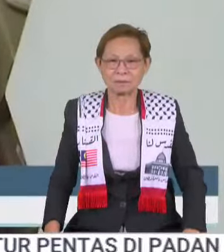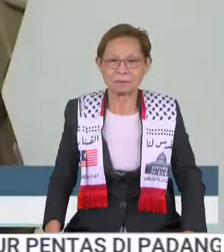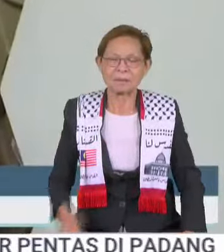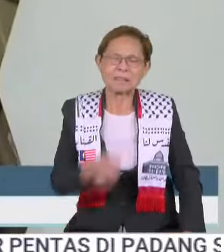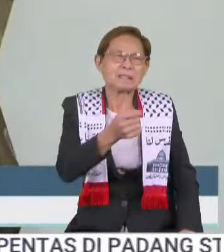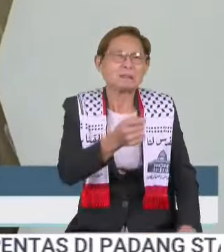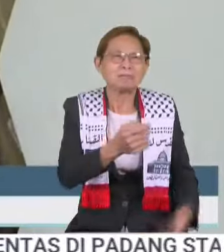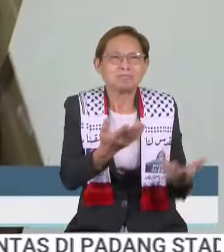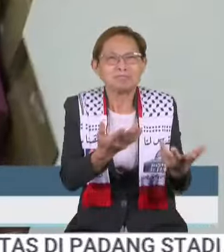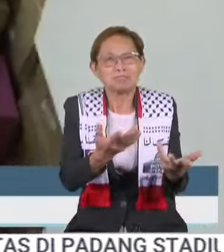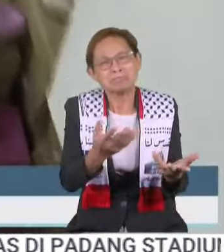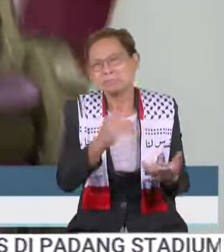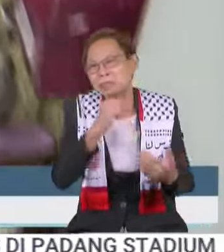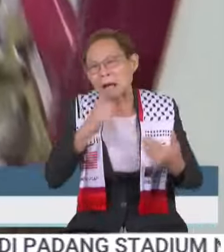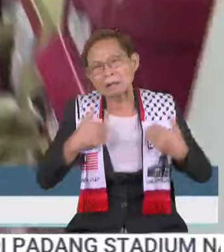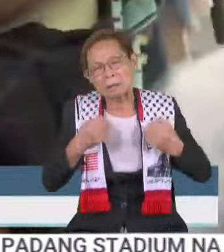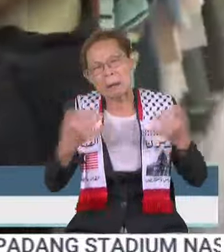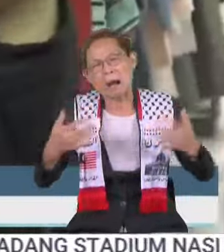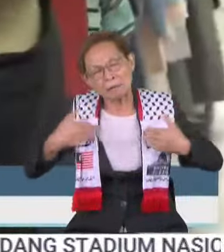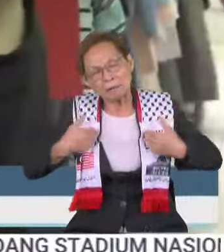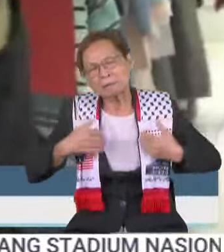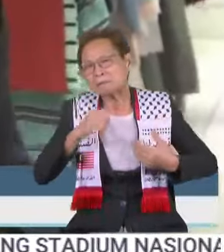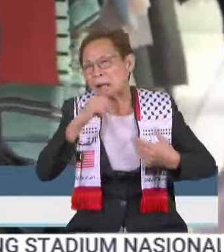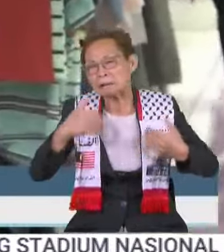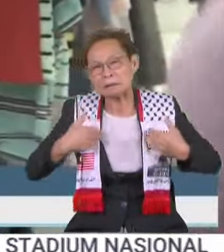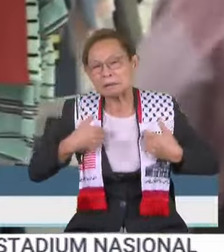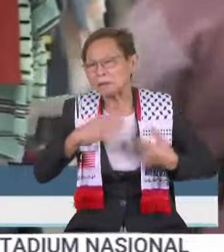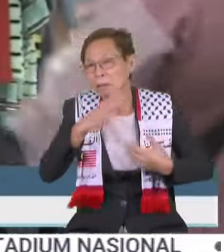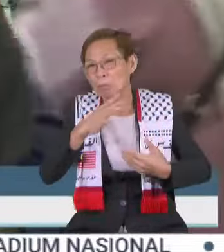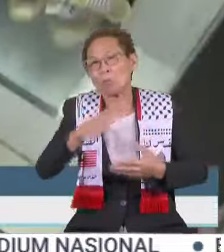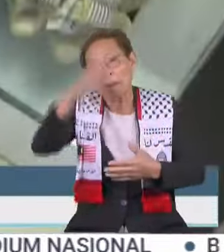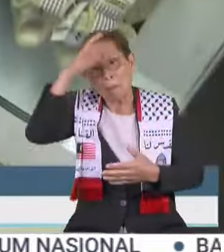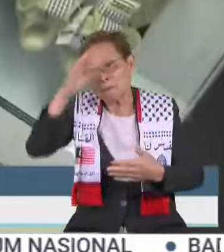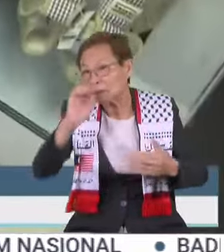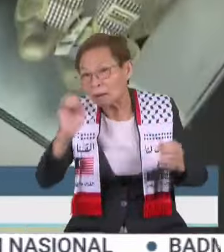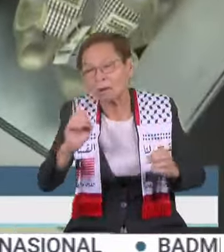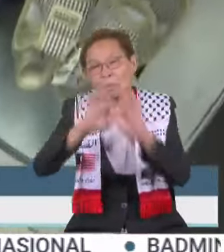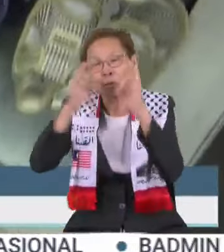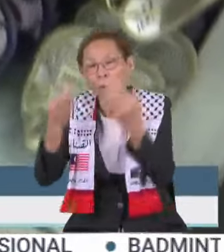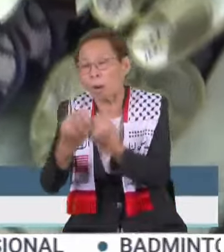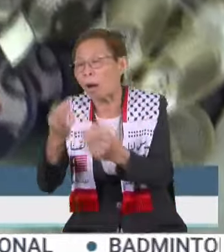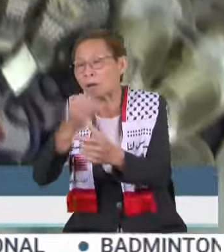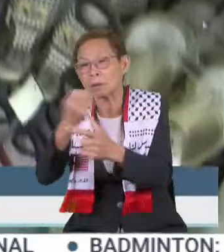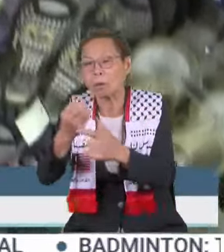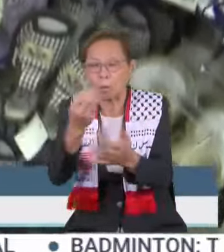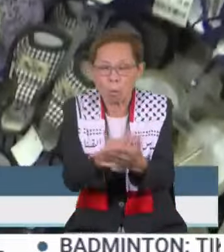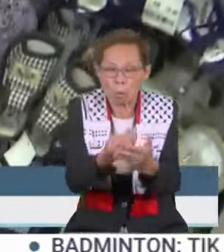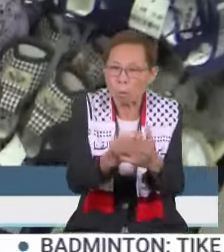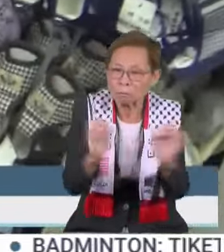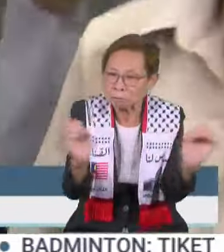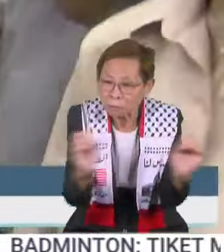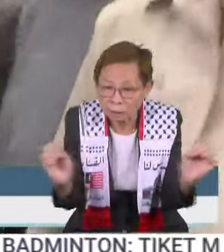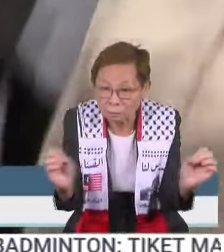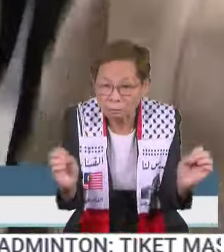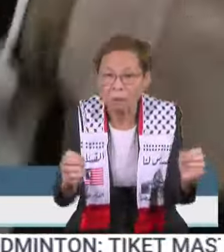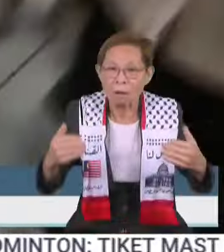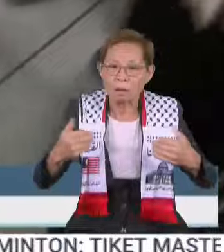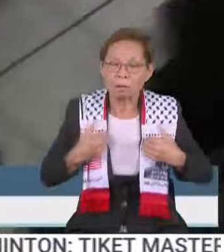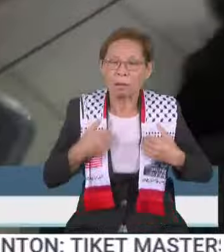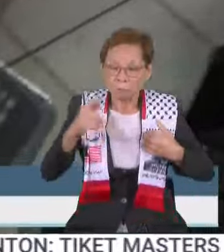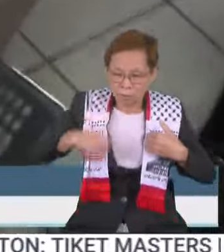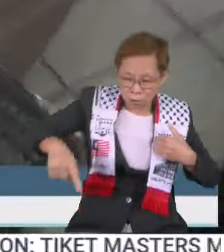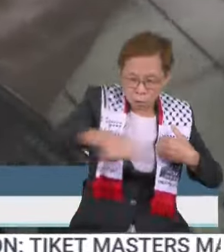Serba-serbi kekurangan, ada yang tiada ibu, bapa, keluarga, malah tiada pun kemampuan kewangan. Ada